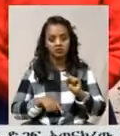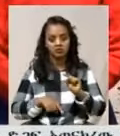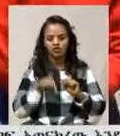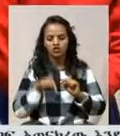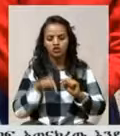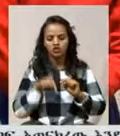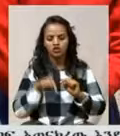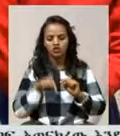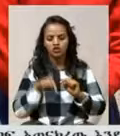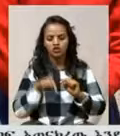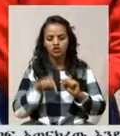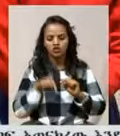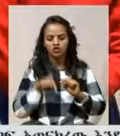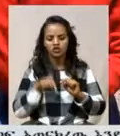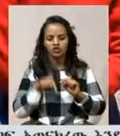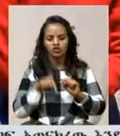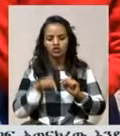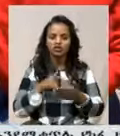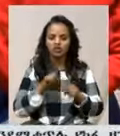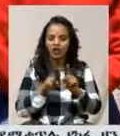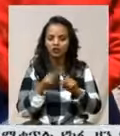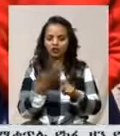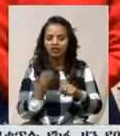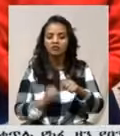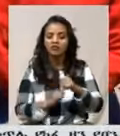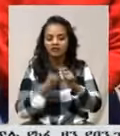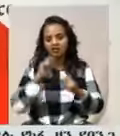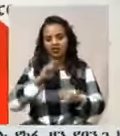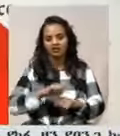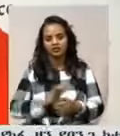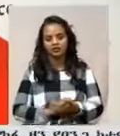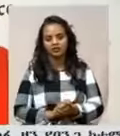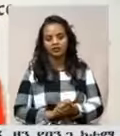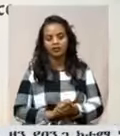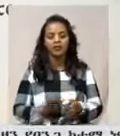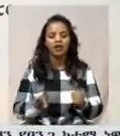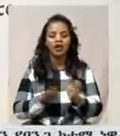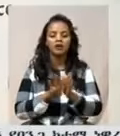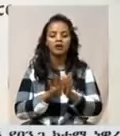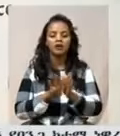እዚሁ በመዝሙር በተለያዩ ነገሮች መደገፍ እንዳለባቸው አባይ የበለጠ